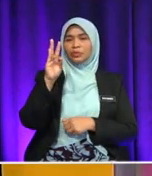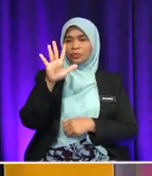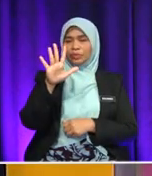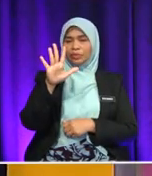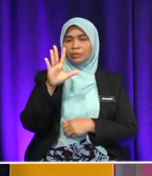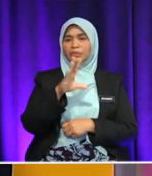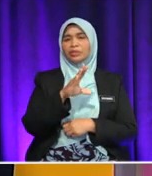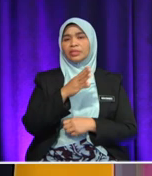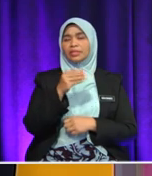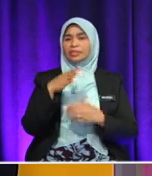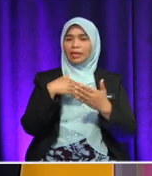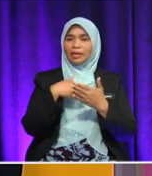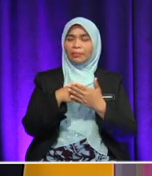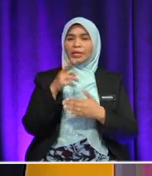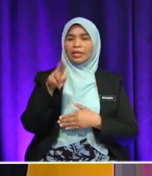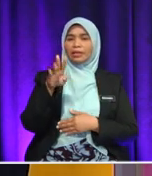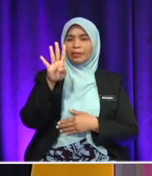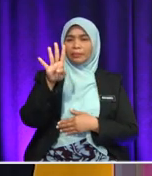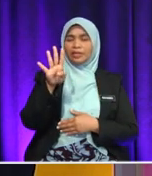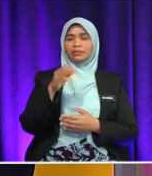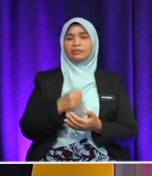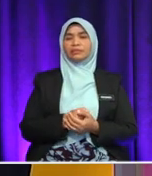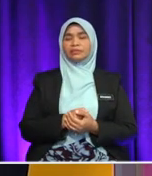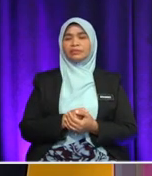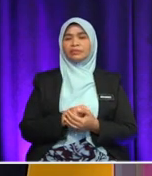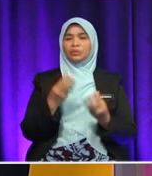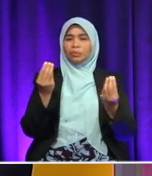75 gerakan yang ke-4 75